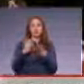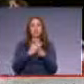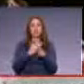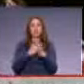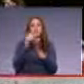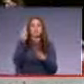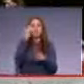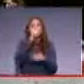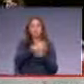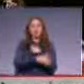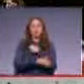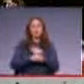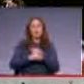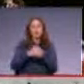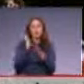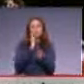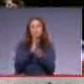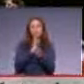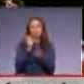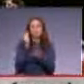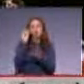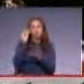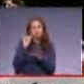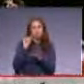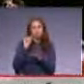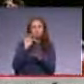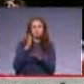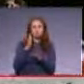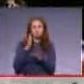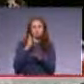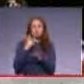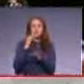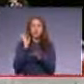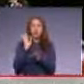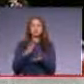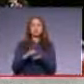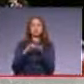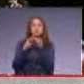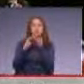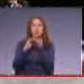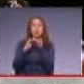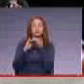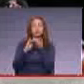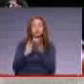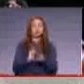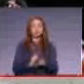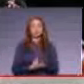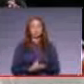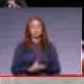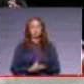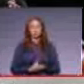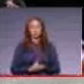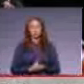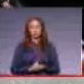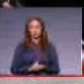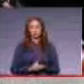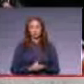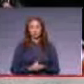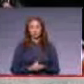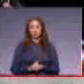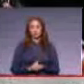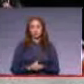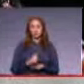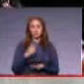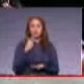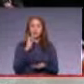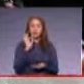قادرين هيساعدهم وهيساعد كمان النقابة. في حالات تانية بتبقى